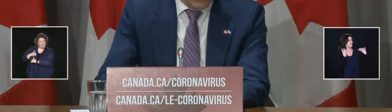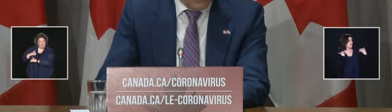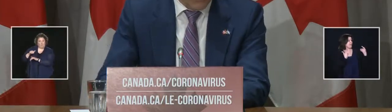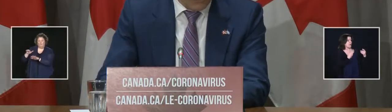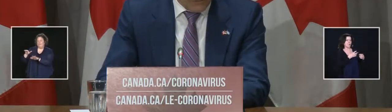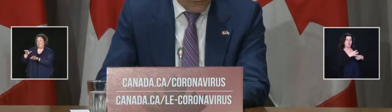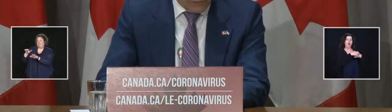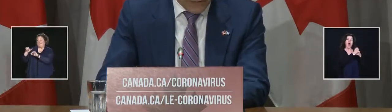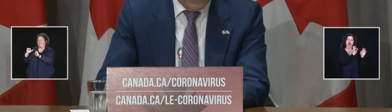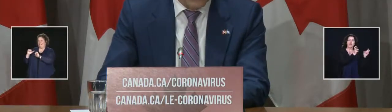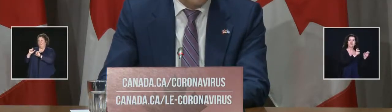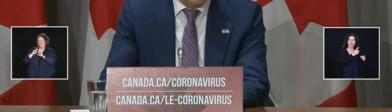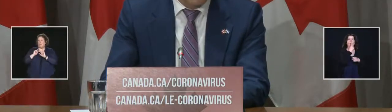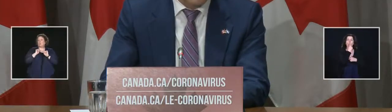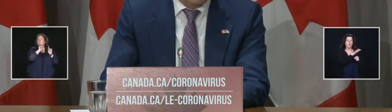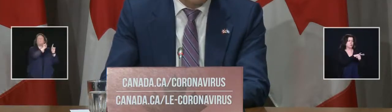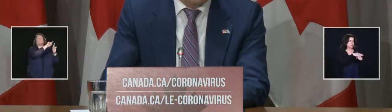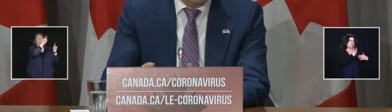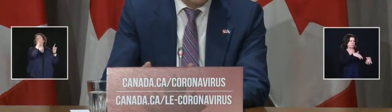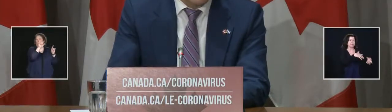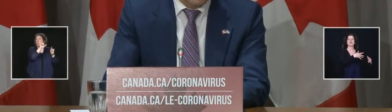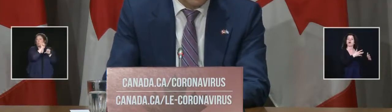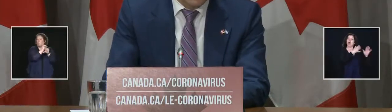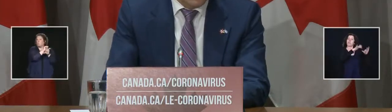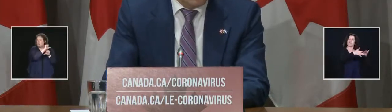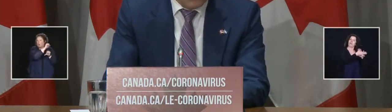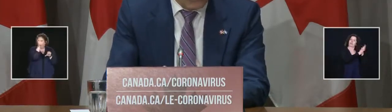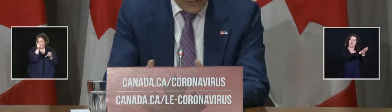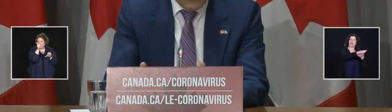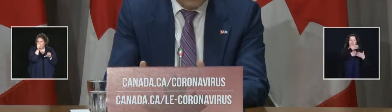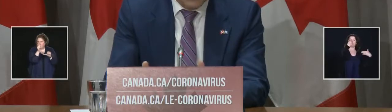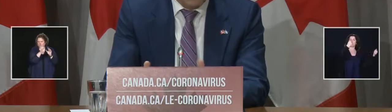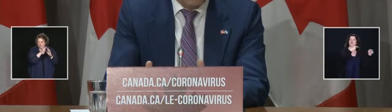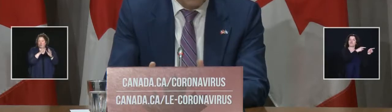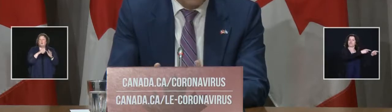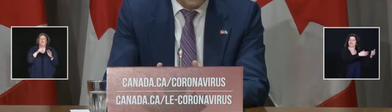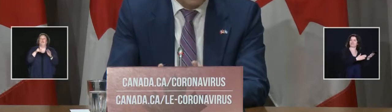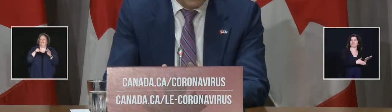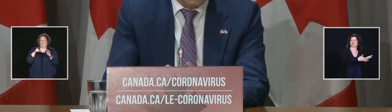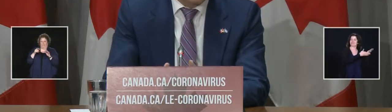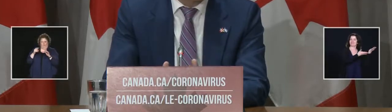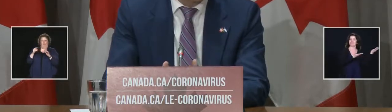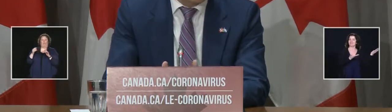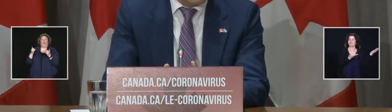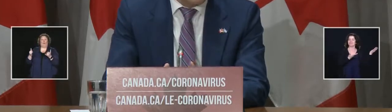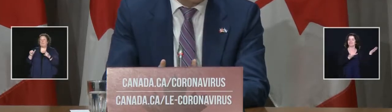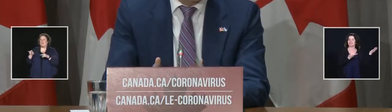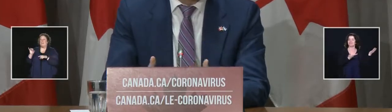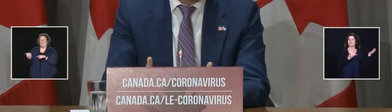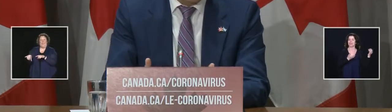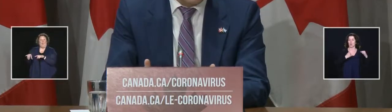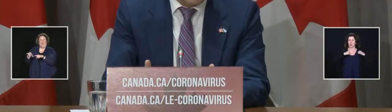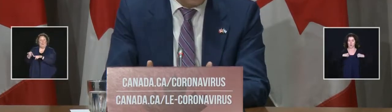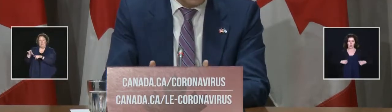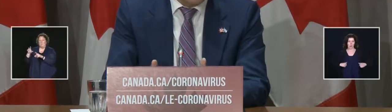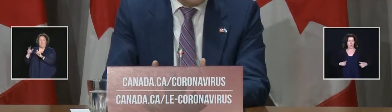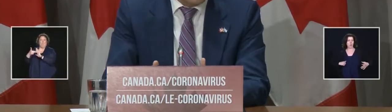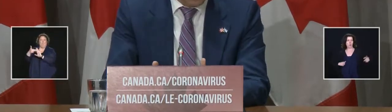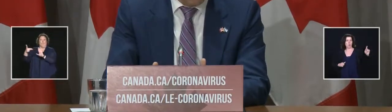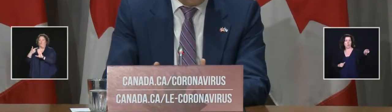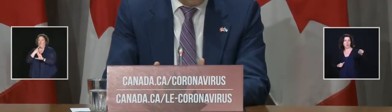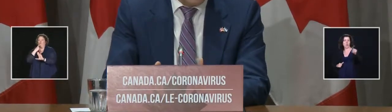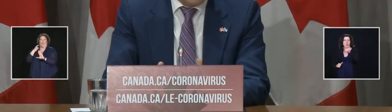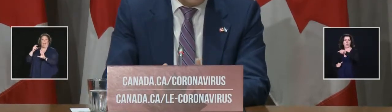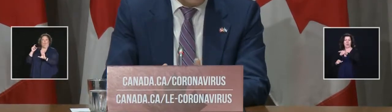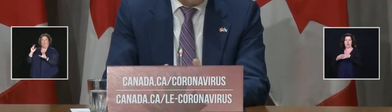des conditions vertes. Donc, ce qui permet de rassurer tout le monde, de s'assurer que les aînés ont les soins dont